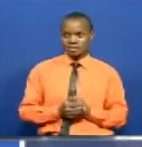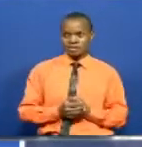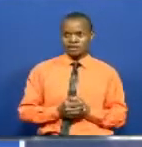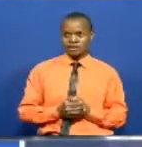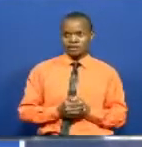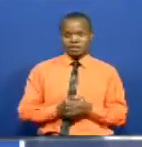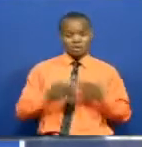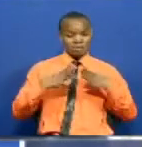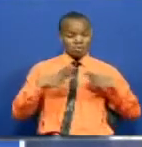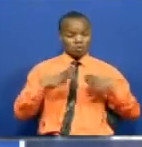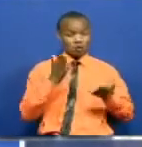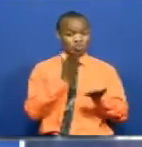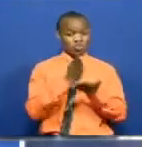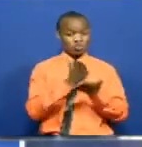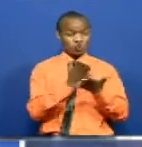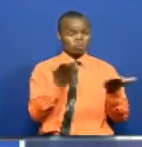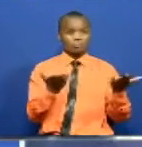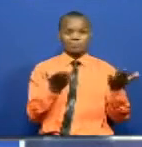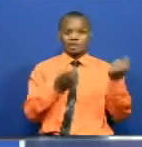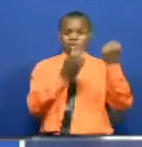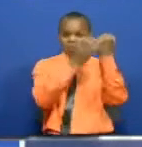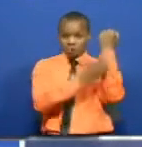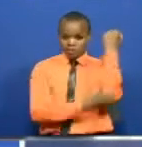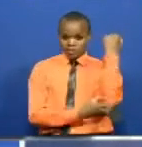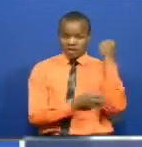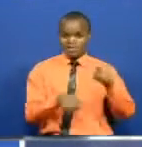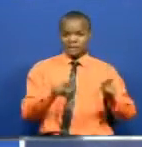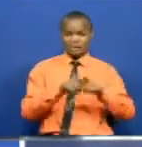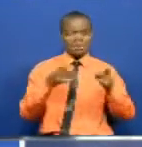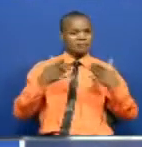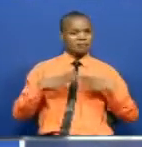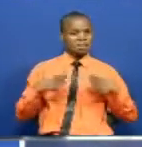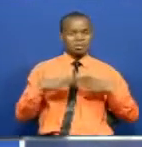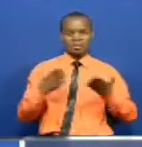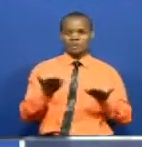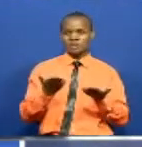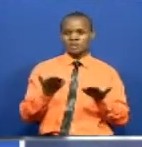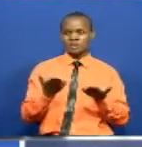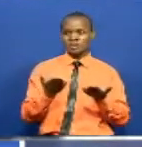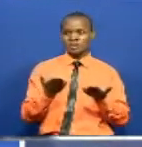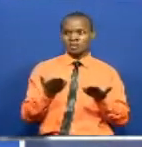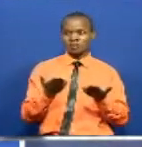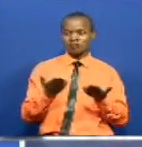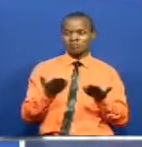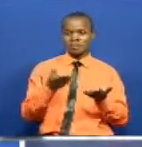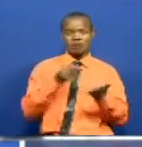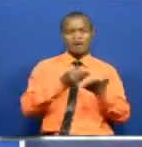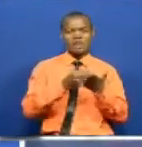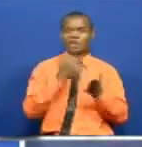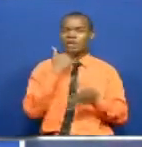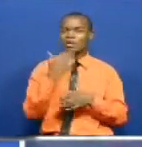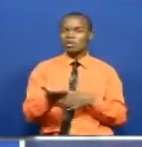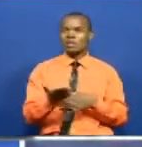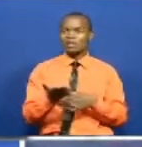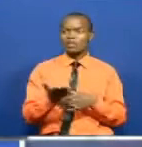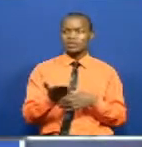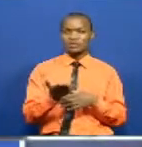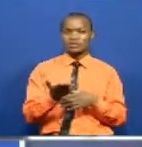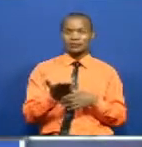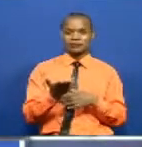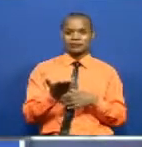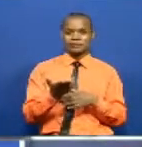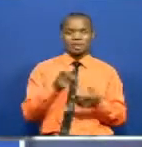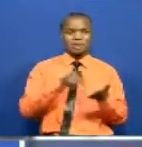chochole, wale ni makabuela, wale ni watu wa chini, wale ni akina yahe, mshahara yao ni shilingi